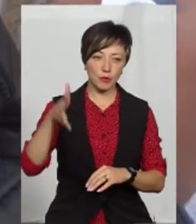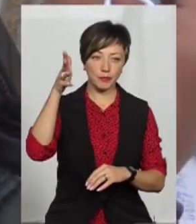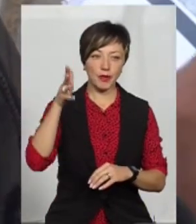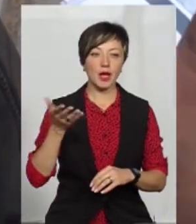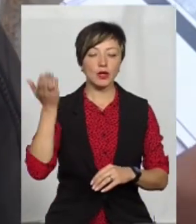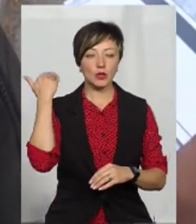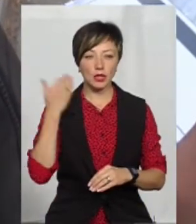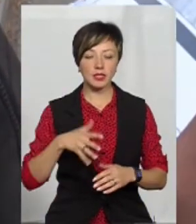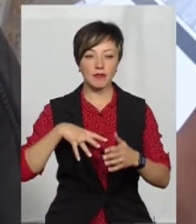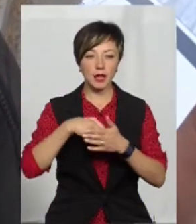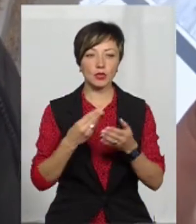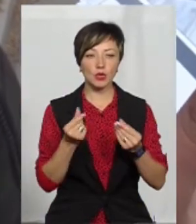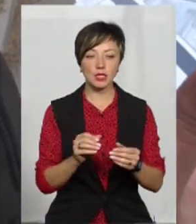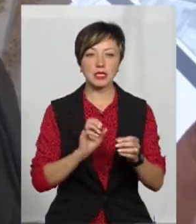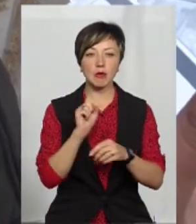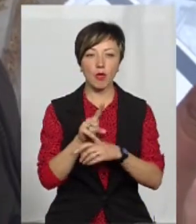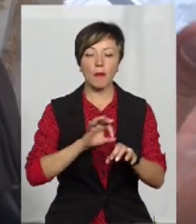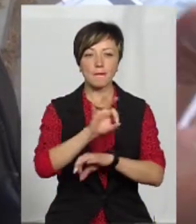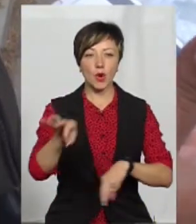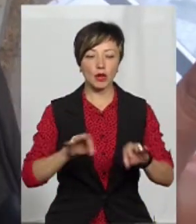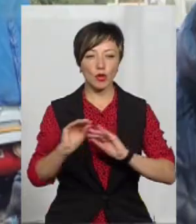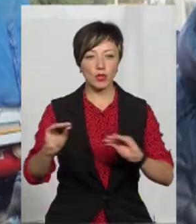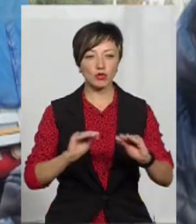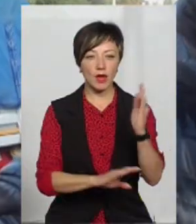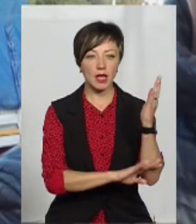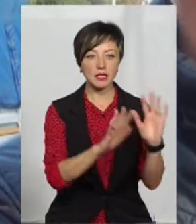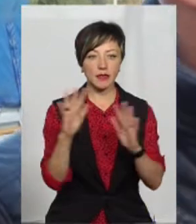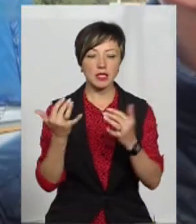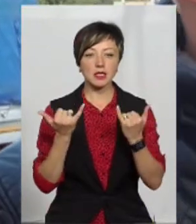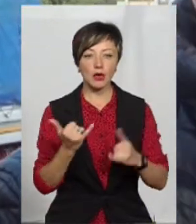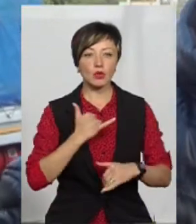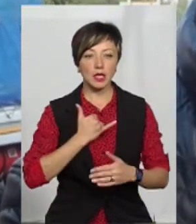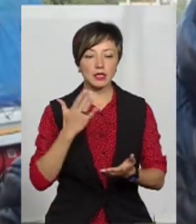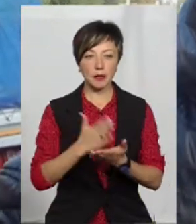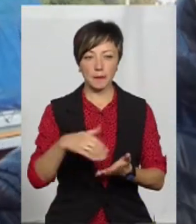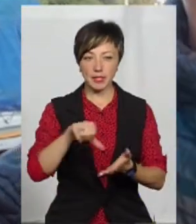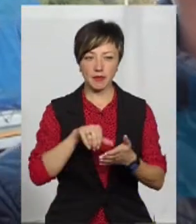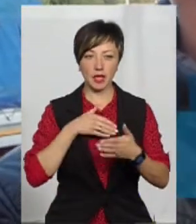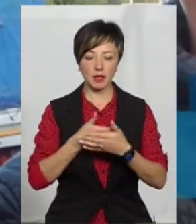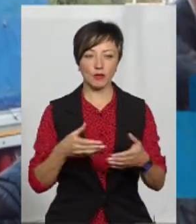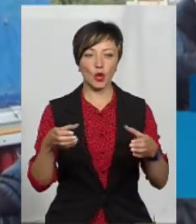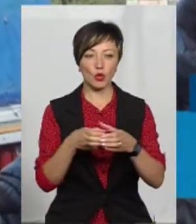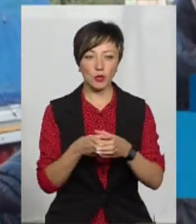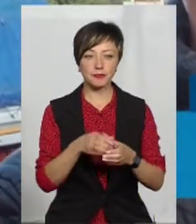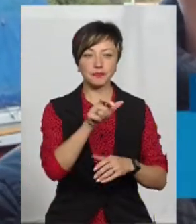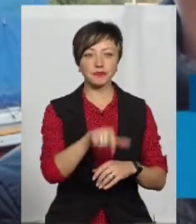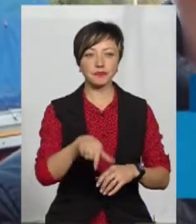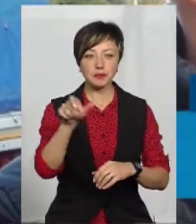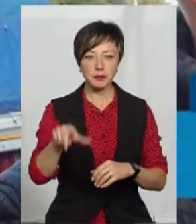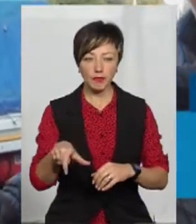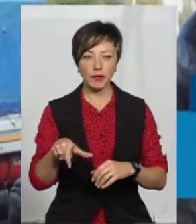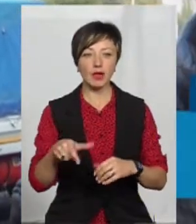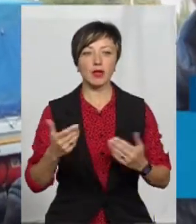каже, за власні гроші замовили проєкт облаштування скверу. Зараз в нас присутня ініціативна група, тобто мешканців